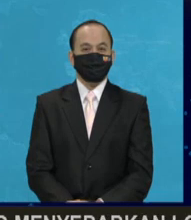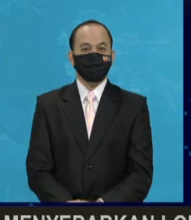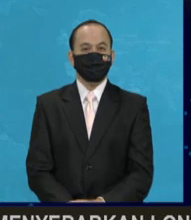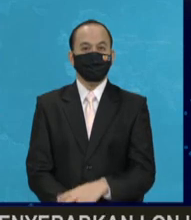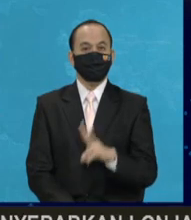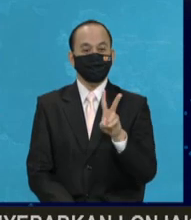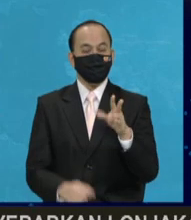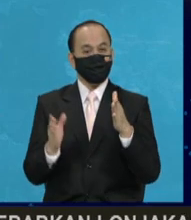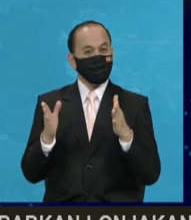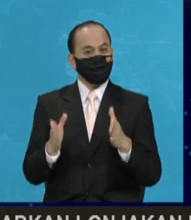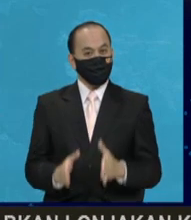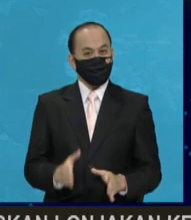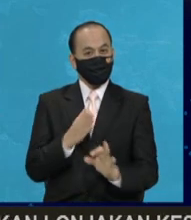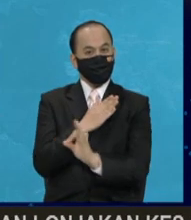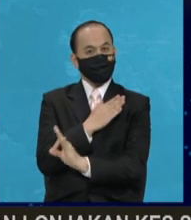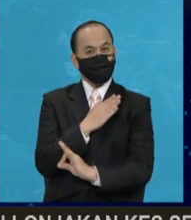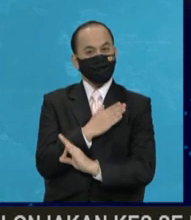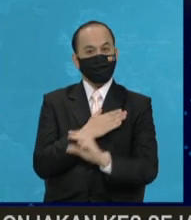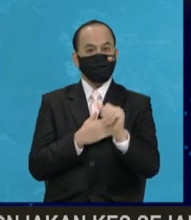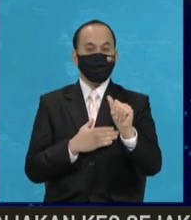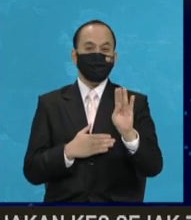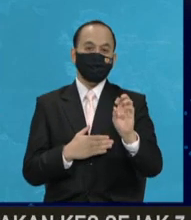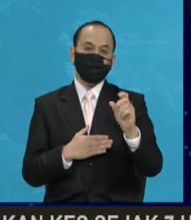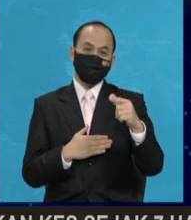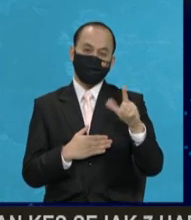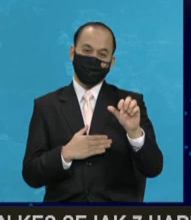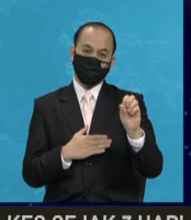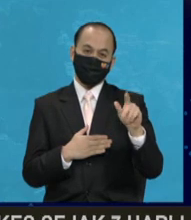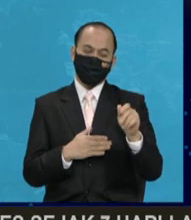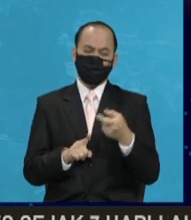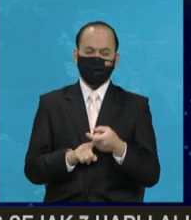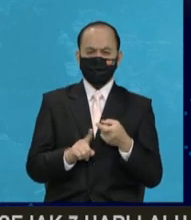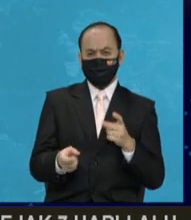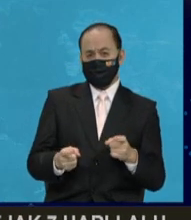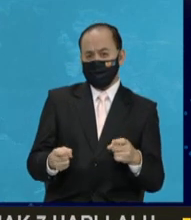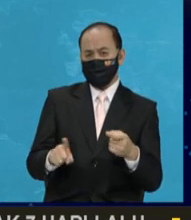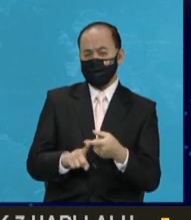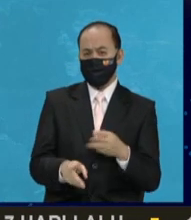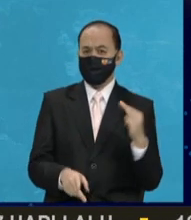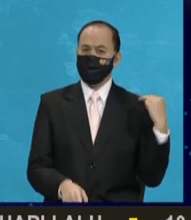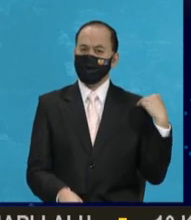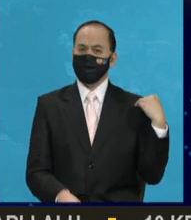Hai dua orang pekerja warga negara Bangladesh dilaporkan lari dari majikan